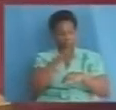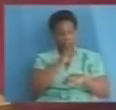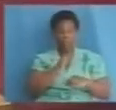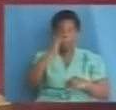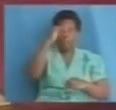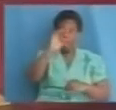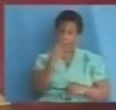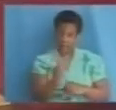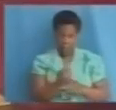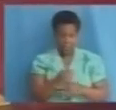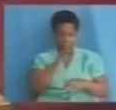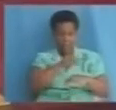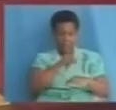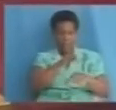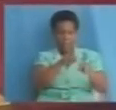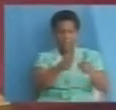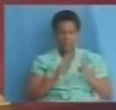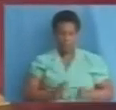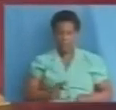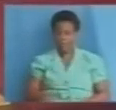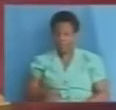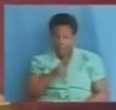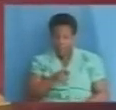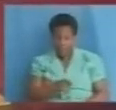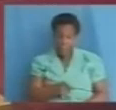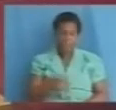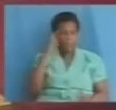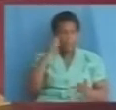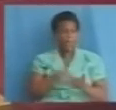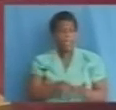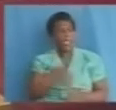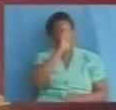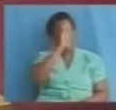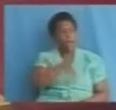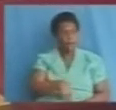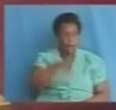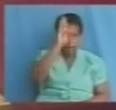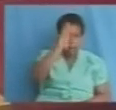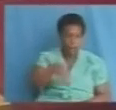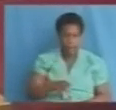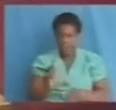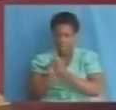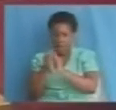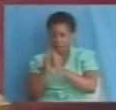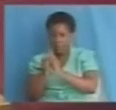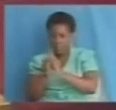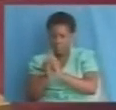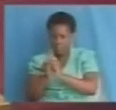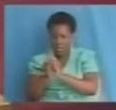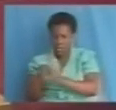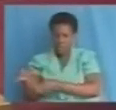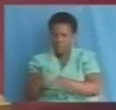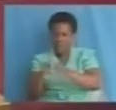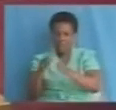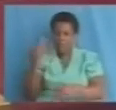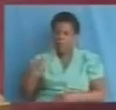uka Huo utah USA Ya kupak rangi kure keb mfo wa maji Taka maji safi na ume katika